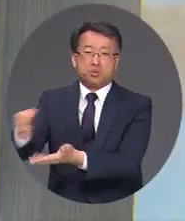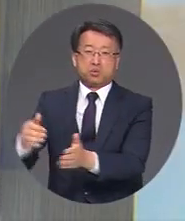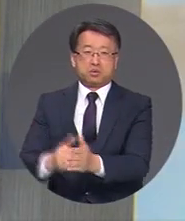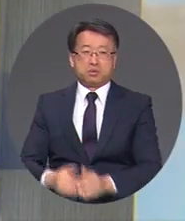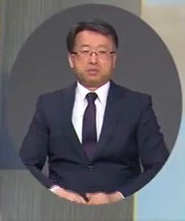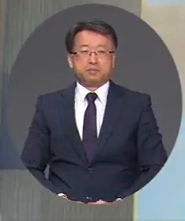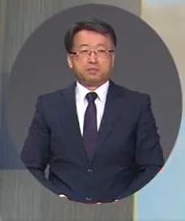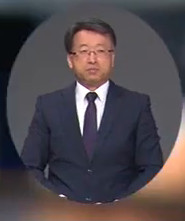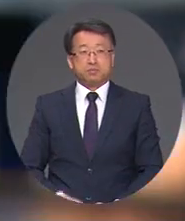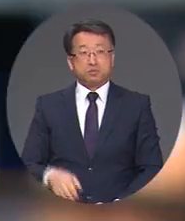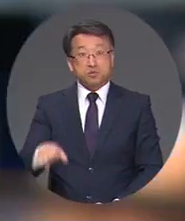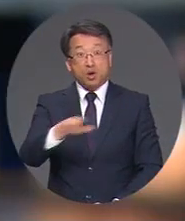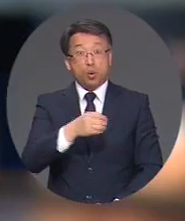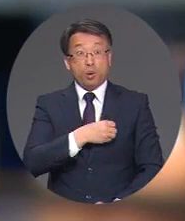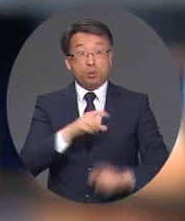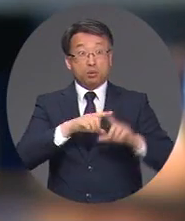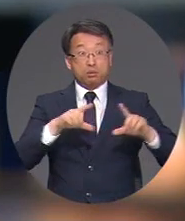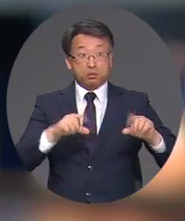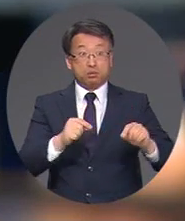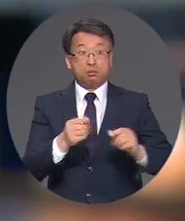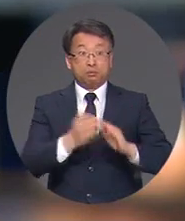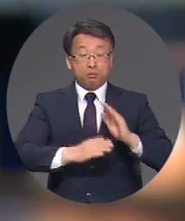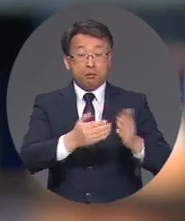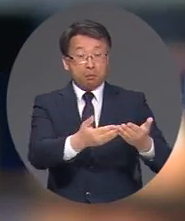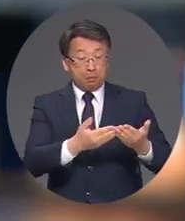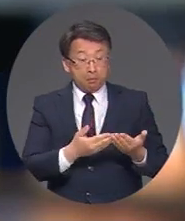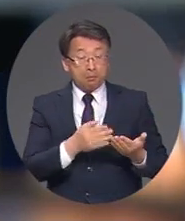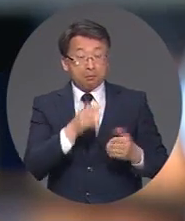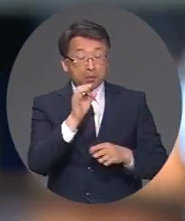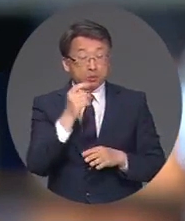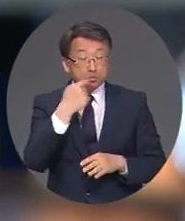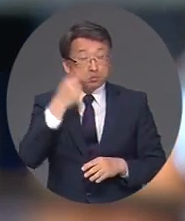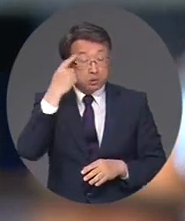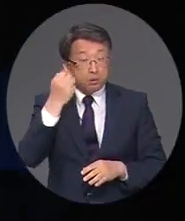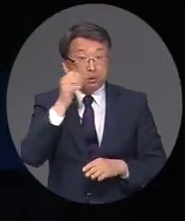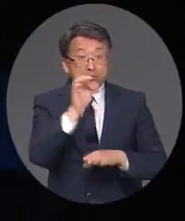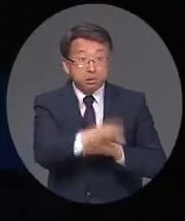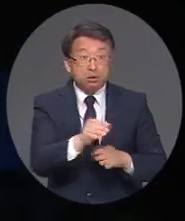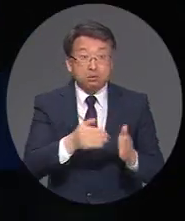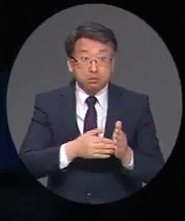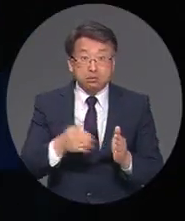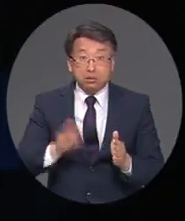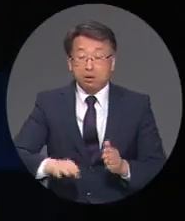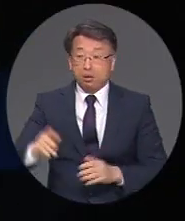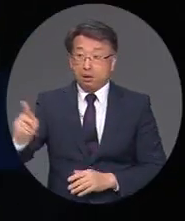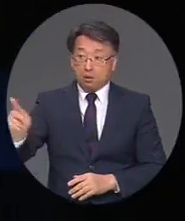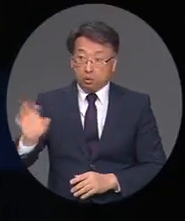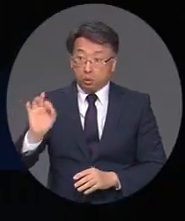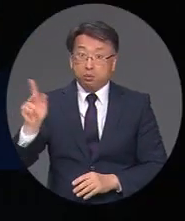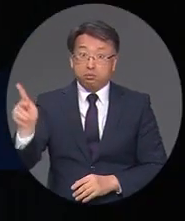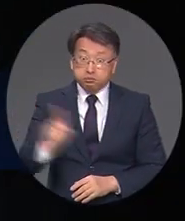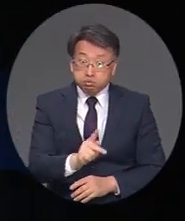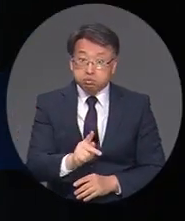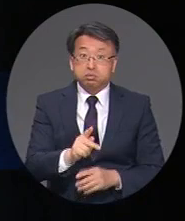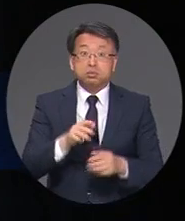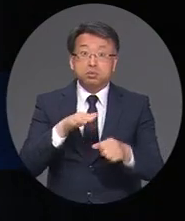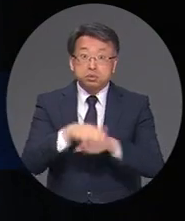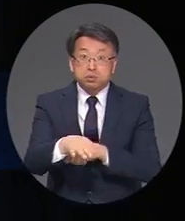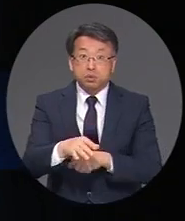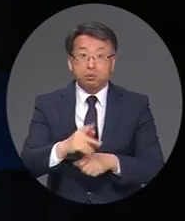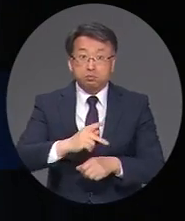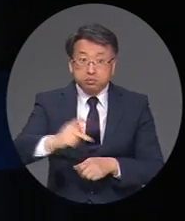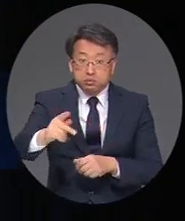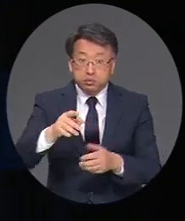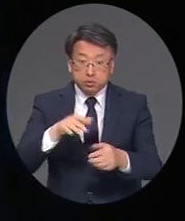우리 형으로 증강 들려받았는데 알고 보니까 이게 그냥 금전 대차 계약밖에 성립되지 않는다고 하니 참소에는 답답한